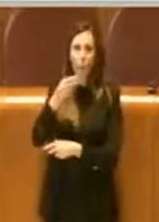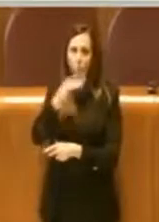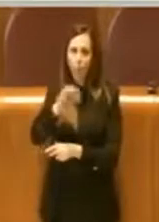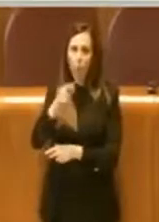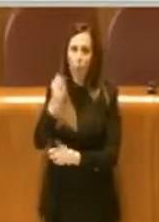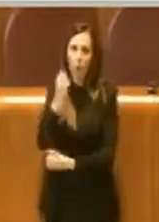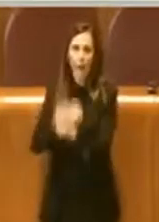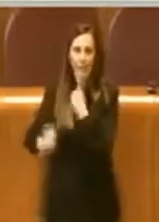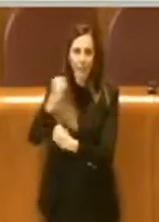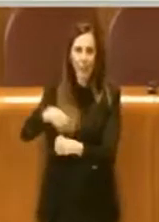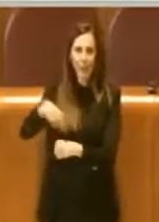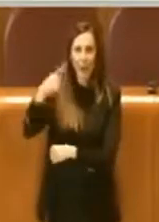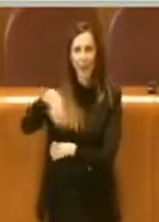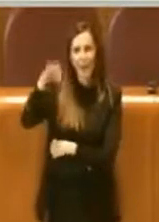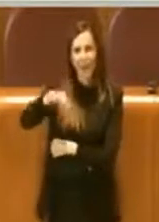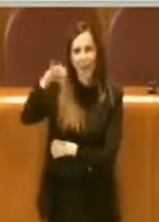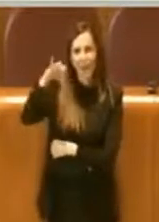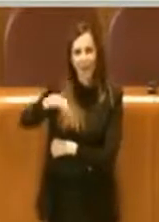realizzare un centro